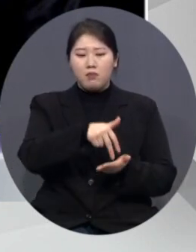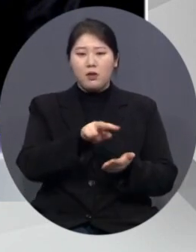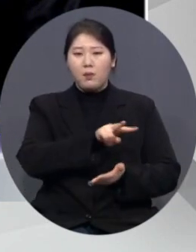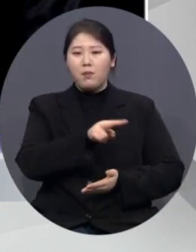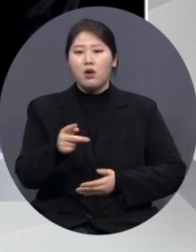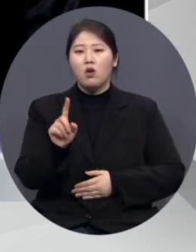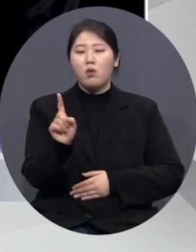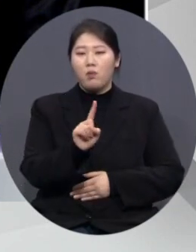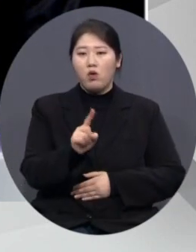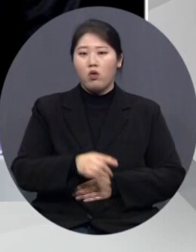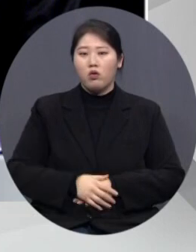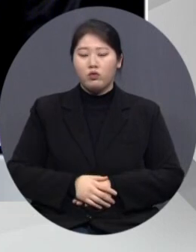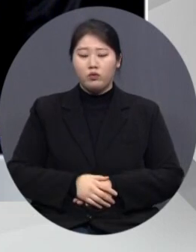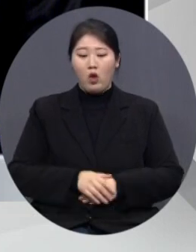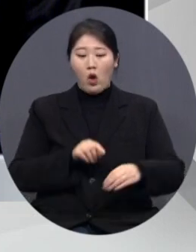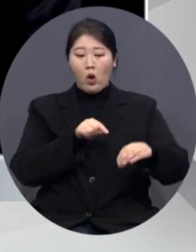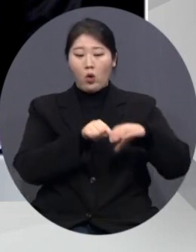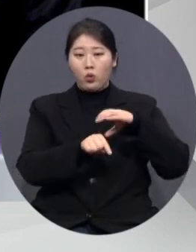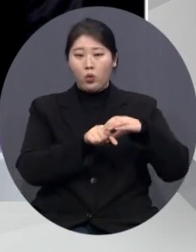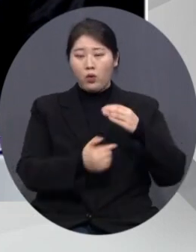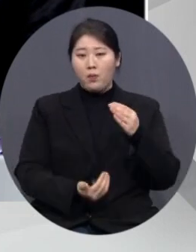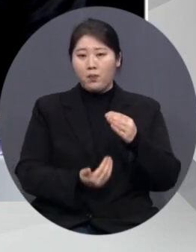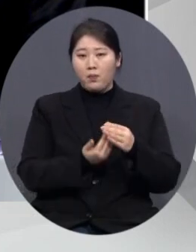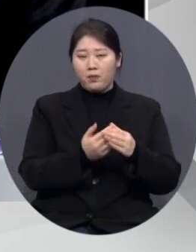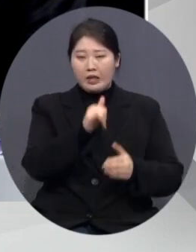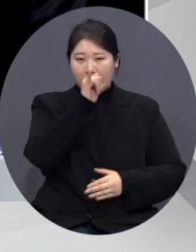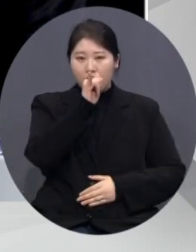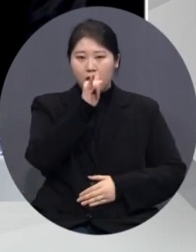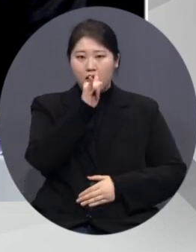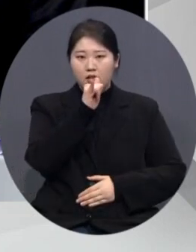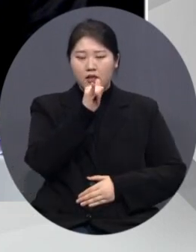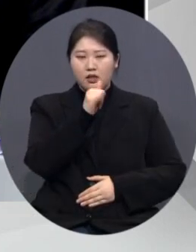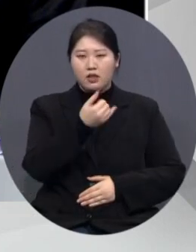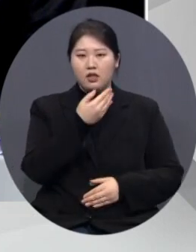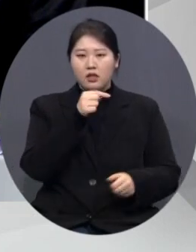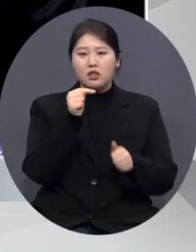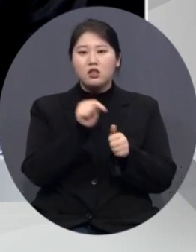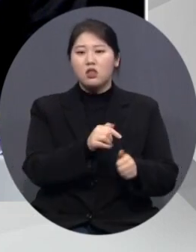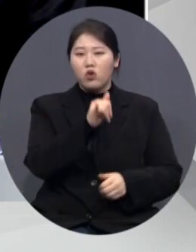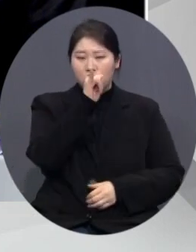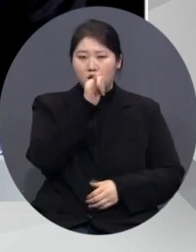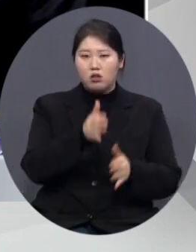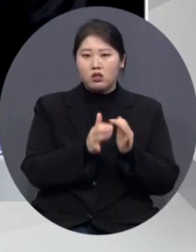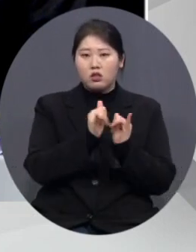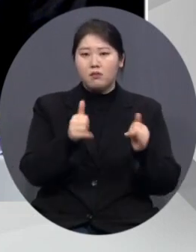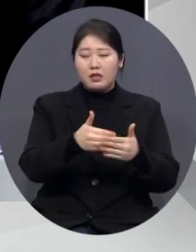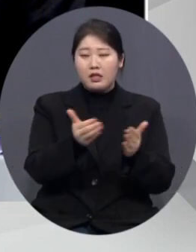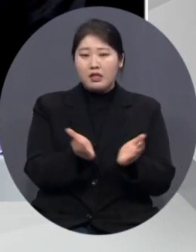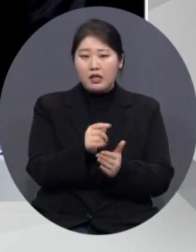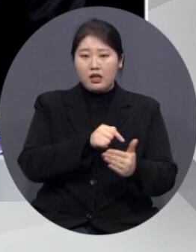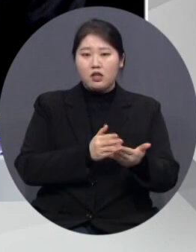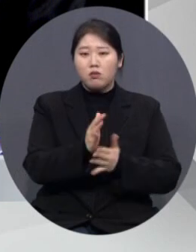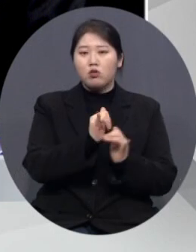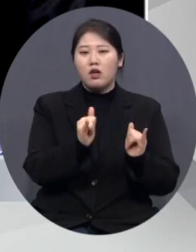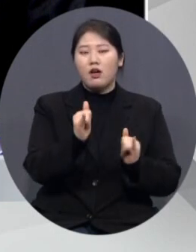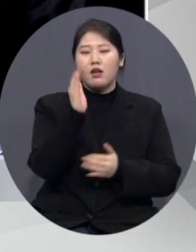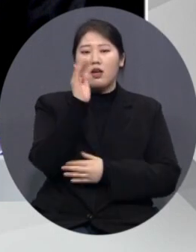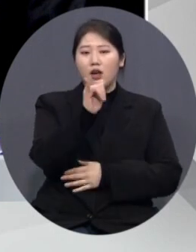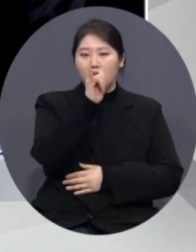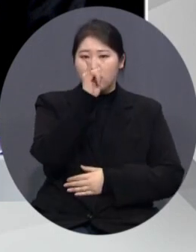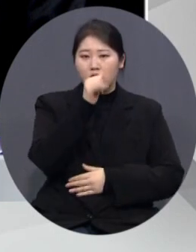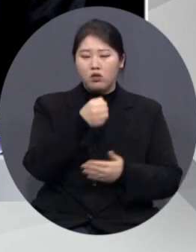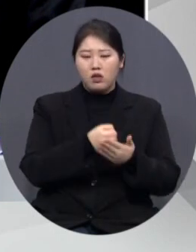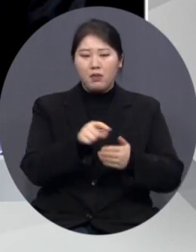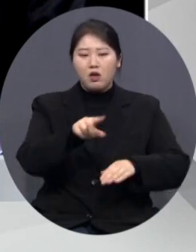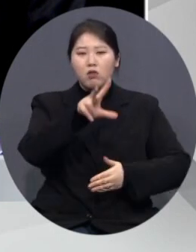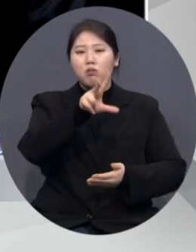건지 동굴기지 시민사회 단체 거기는 전문가들도 있습니다 그러면 털거 털고